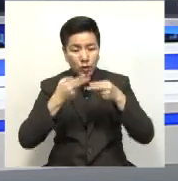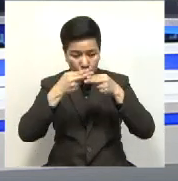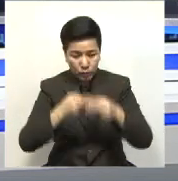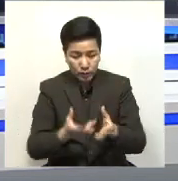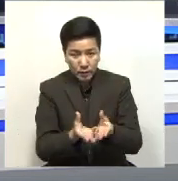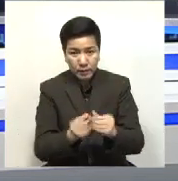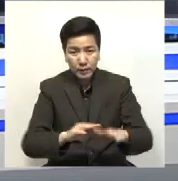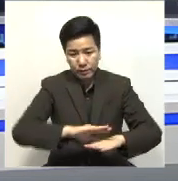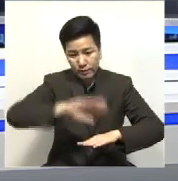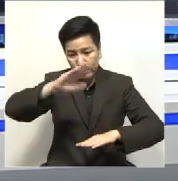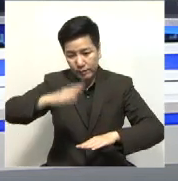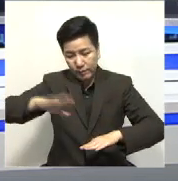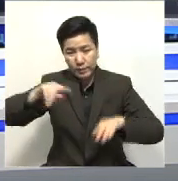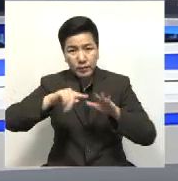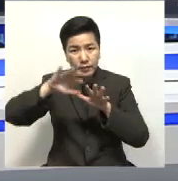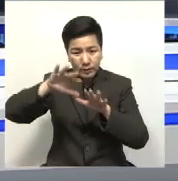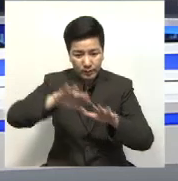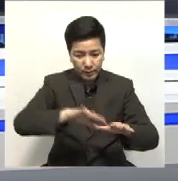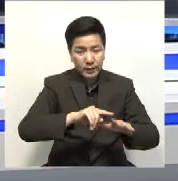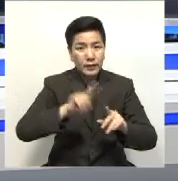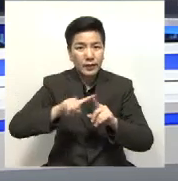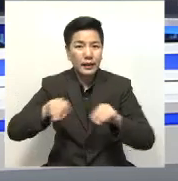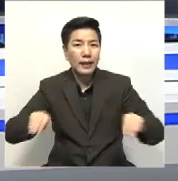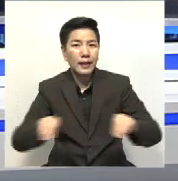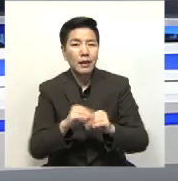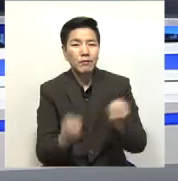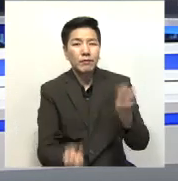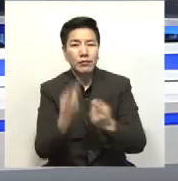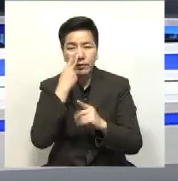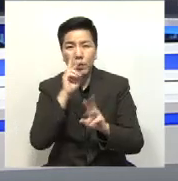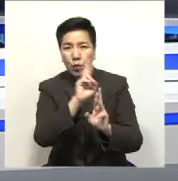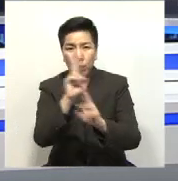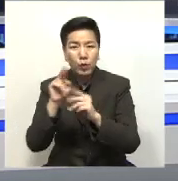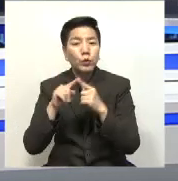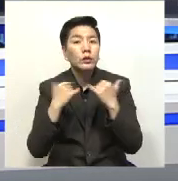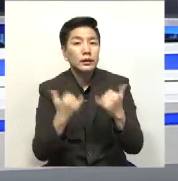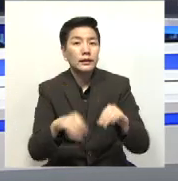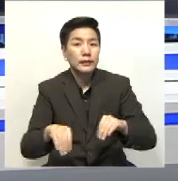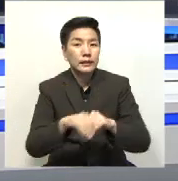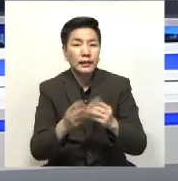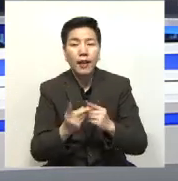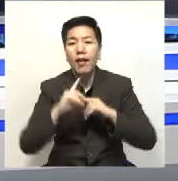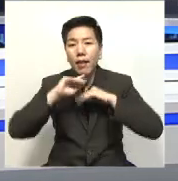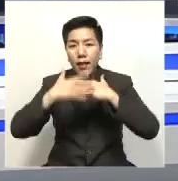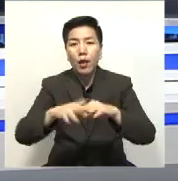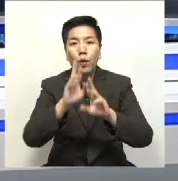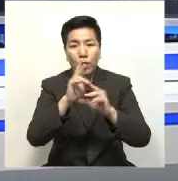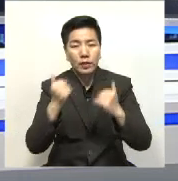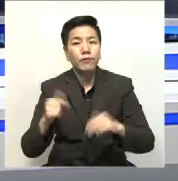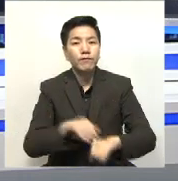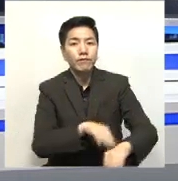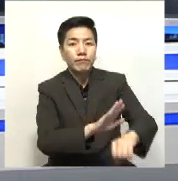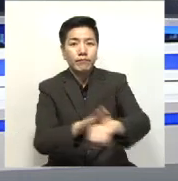พาะในพื้นที่ที่ราบเชิงเขาหรือว่าพื้นที่ที่ใกล้ๆกับต้นไม้นี่ต้องระวังแล้วก็โดยเฉพาะอย่างยิ่งใกล้ๆกับทะเลด้วย ค่ะคุณ